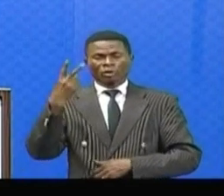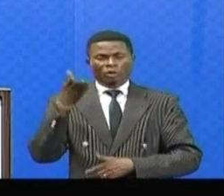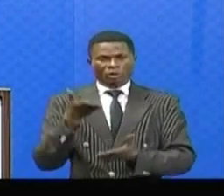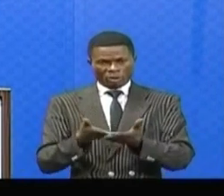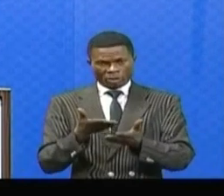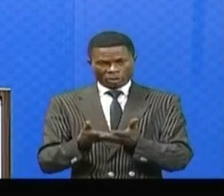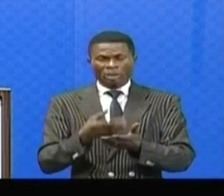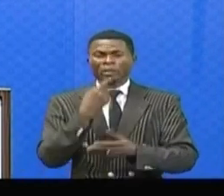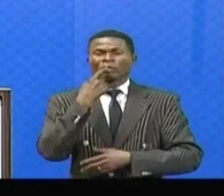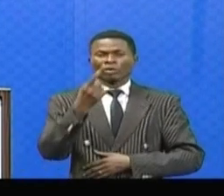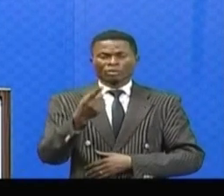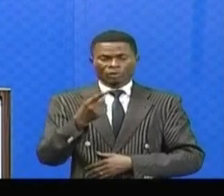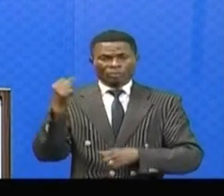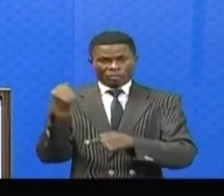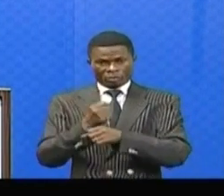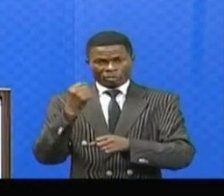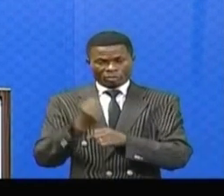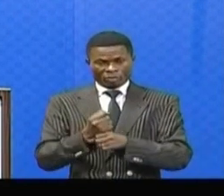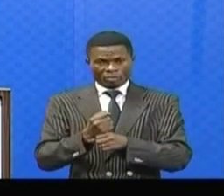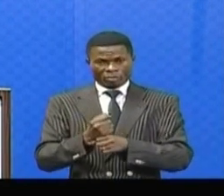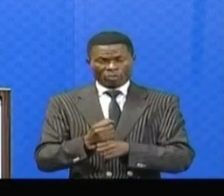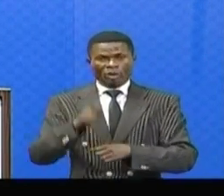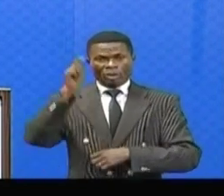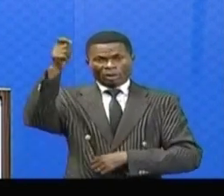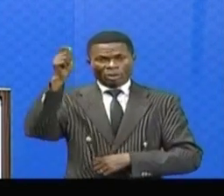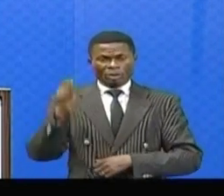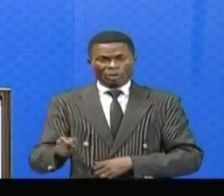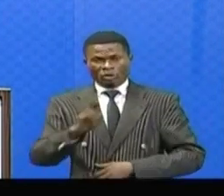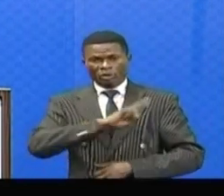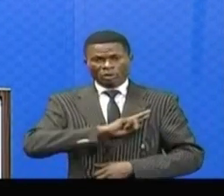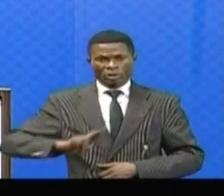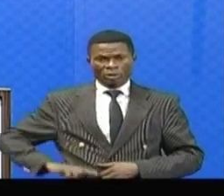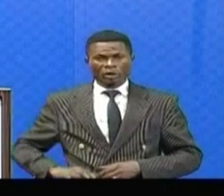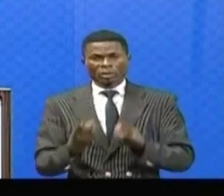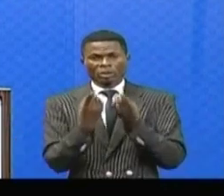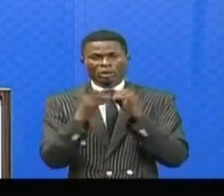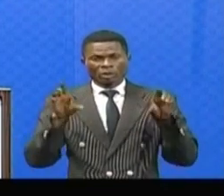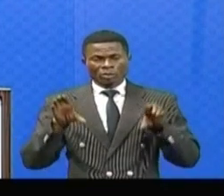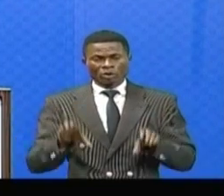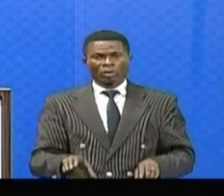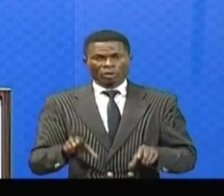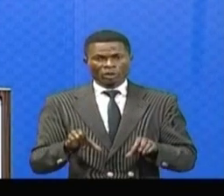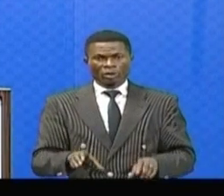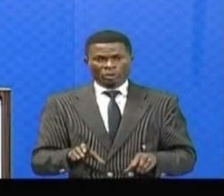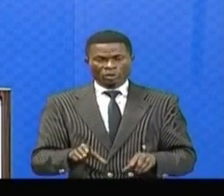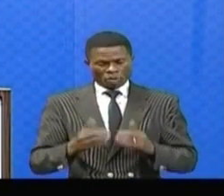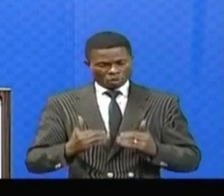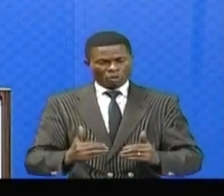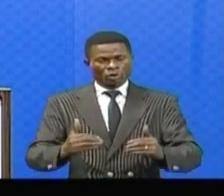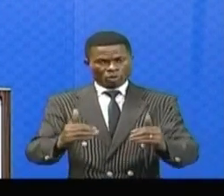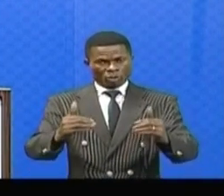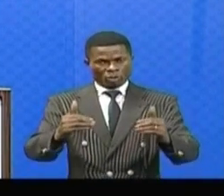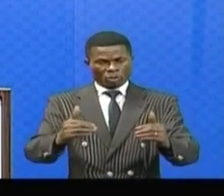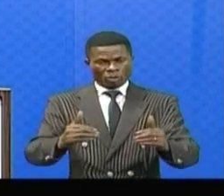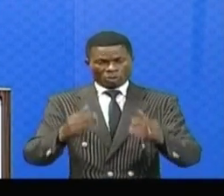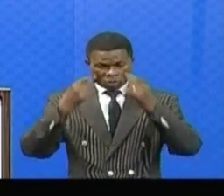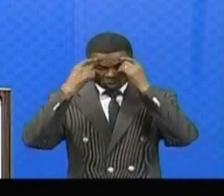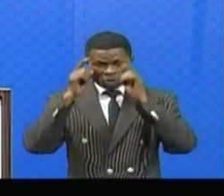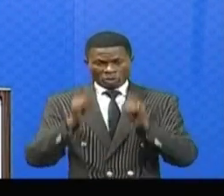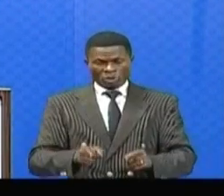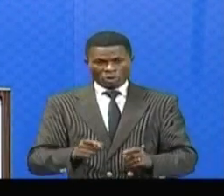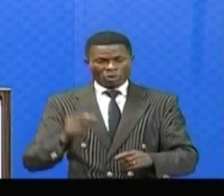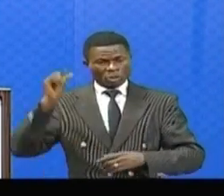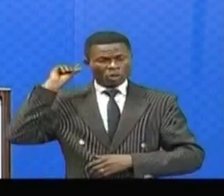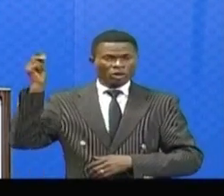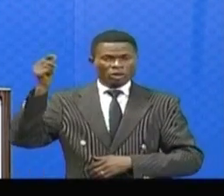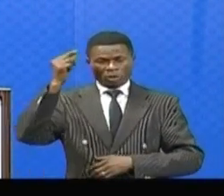a indiqué que les opérations menées par les forces armées de la République démocratique du Congo se poursuivent et que la détermination du